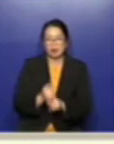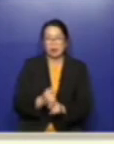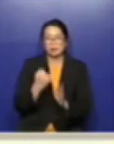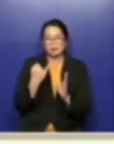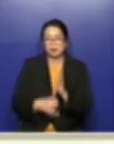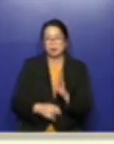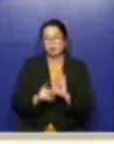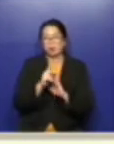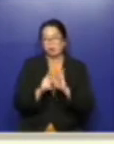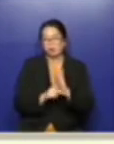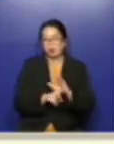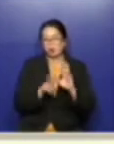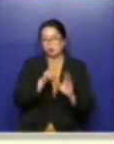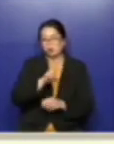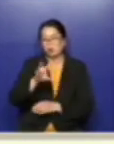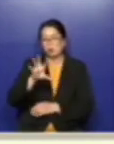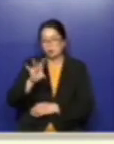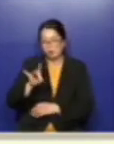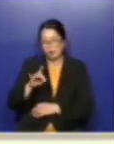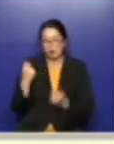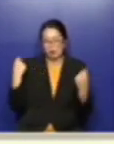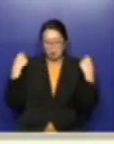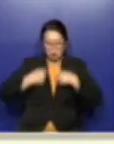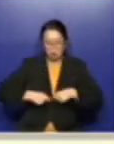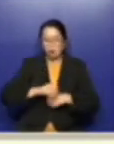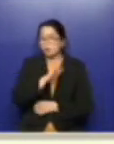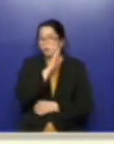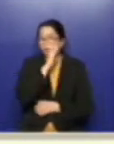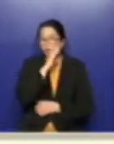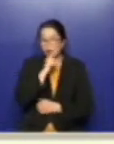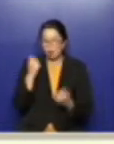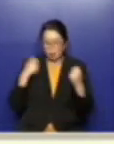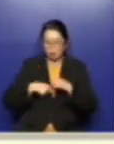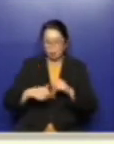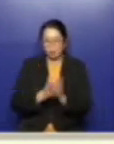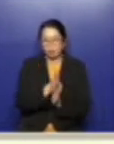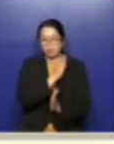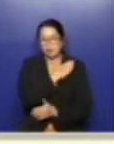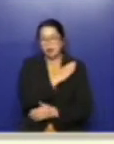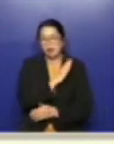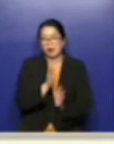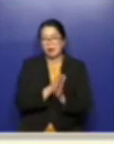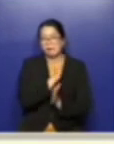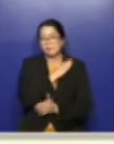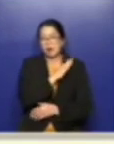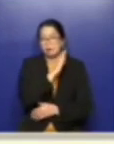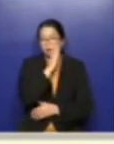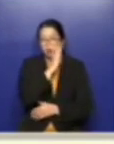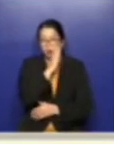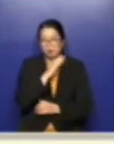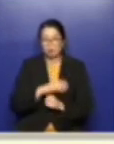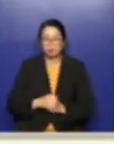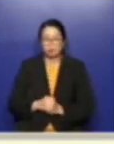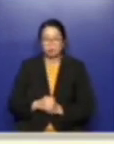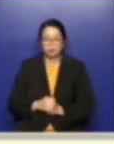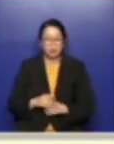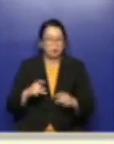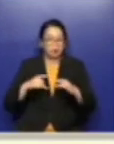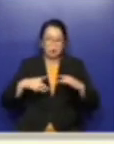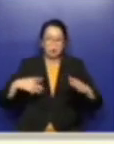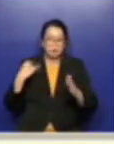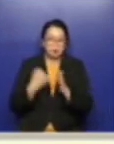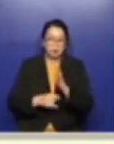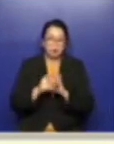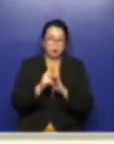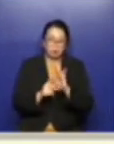อาญามาตรา208ฐานแต่งกายหรือใช้เครื่องหมายที่แสดงว่าเป็นพระภิกษุสามเณรโดยมิชอบเพื่อให้บุคค